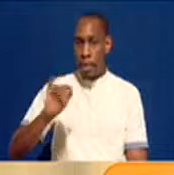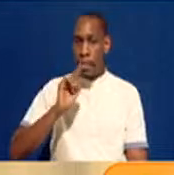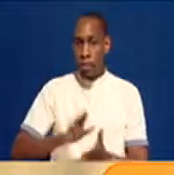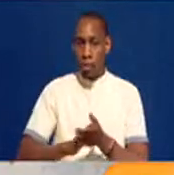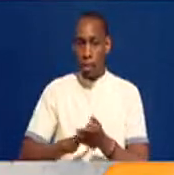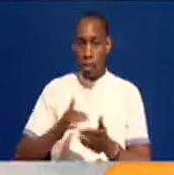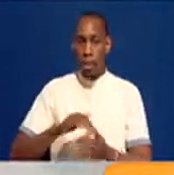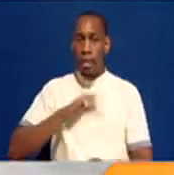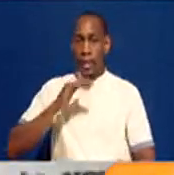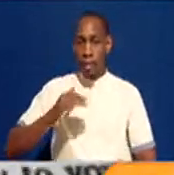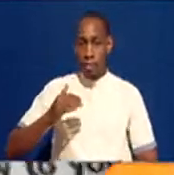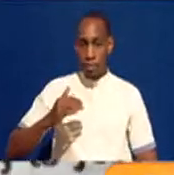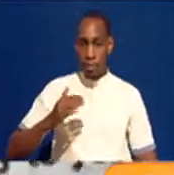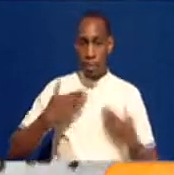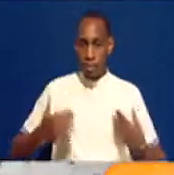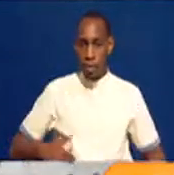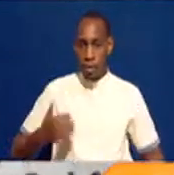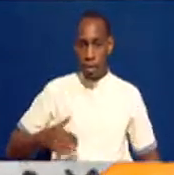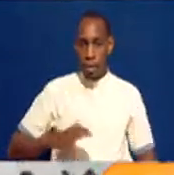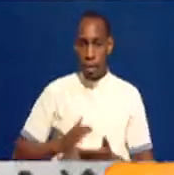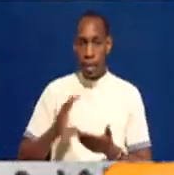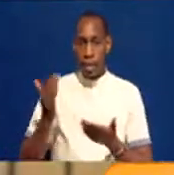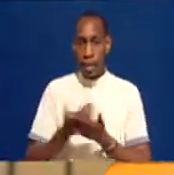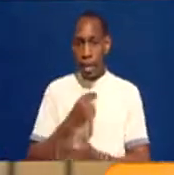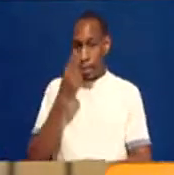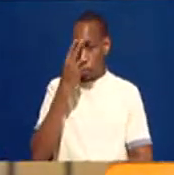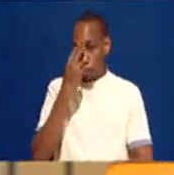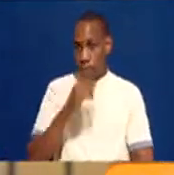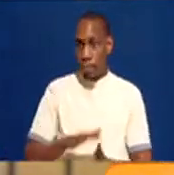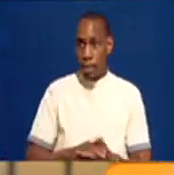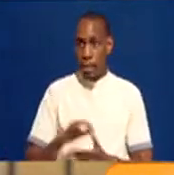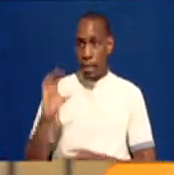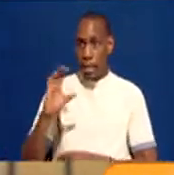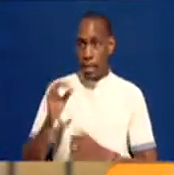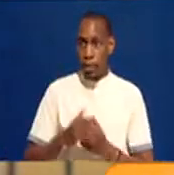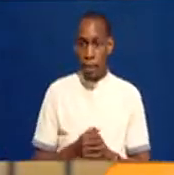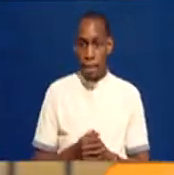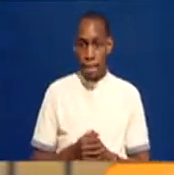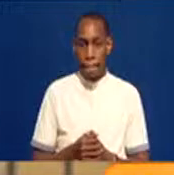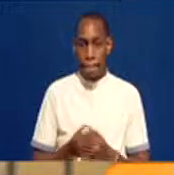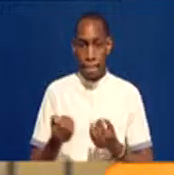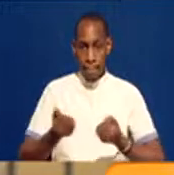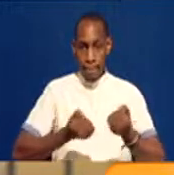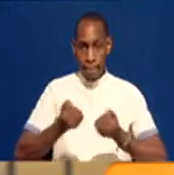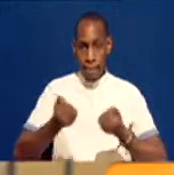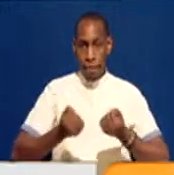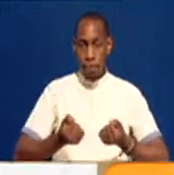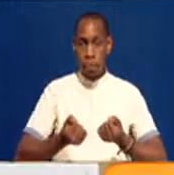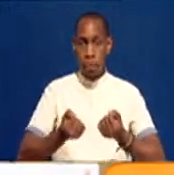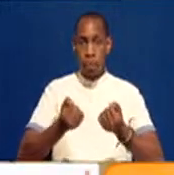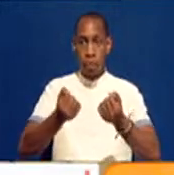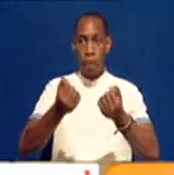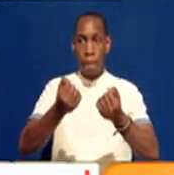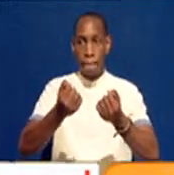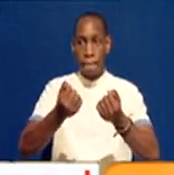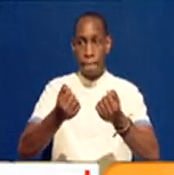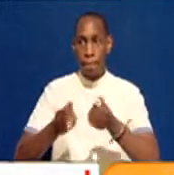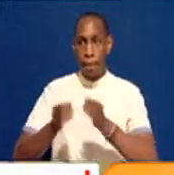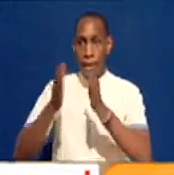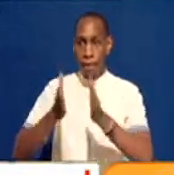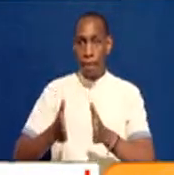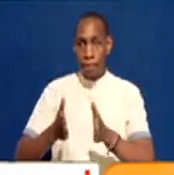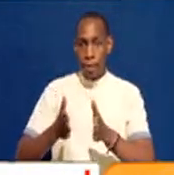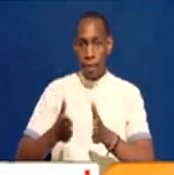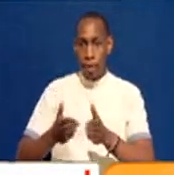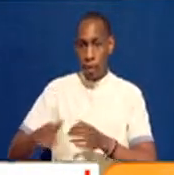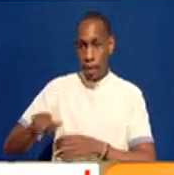upasuaji huo unaondolea shaka wateja wake. The vehicle was driving. The officers were on the